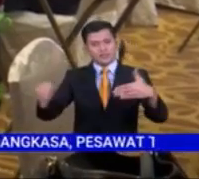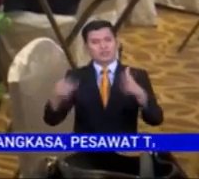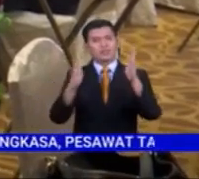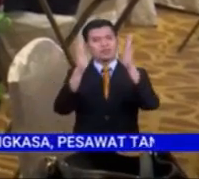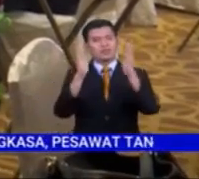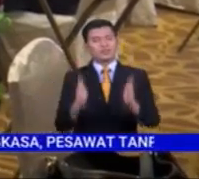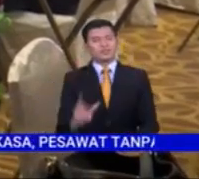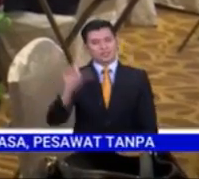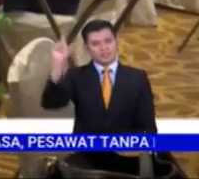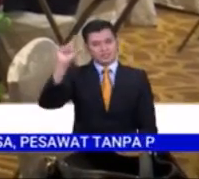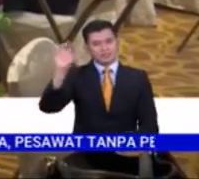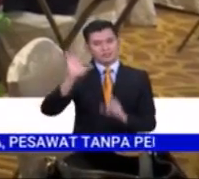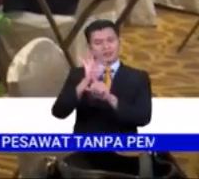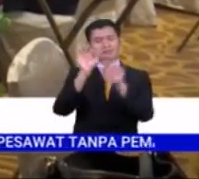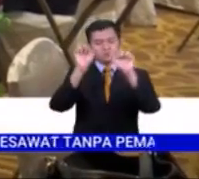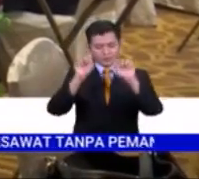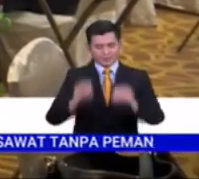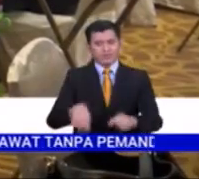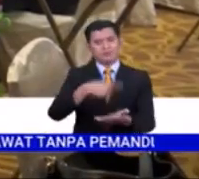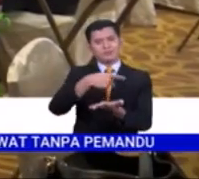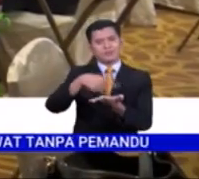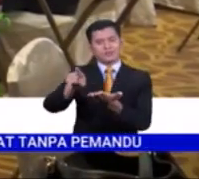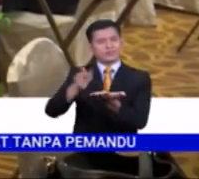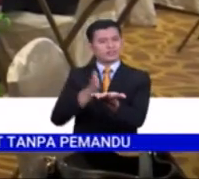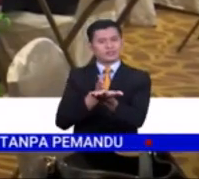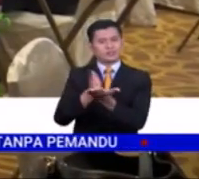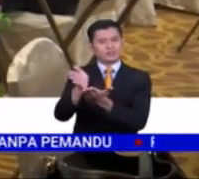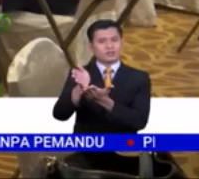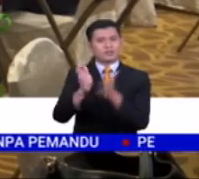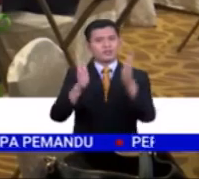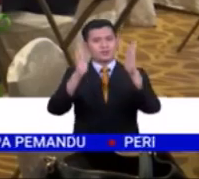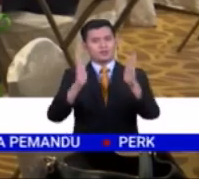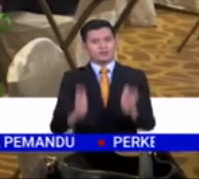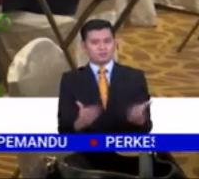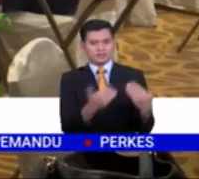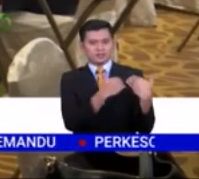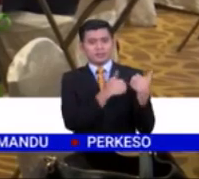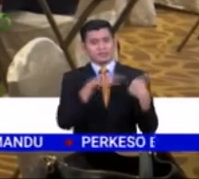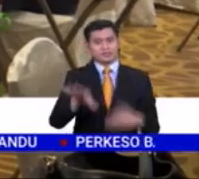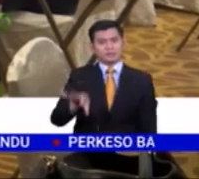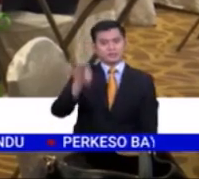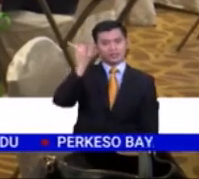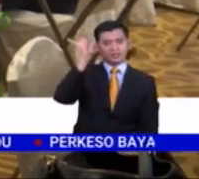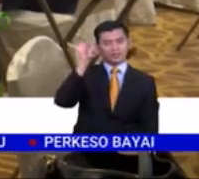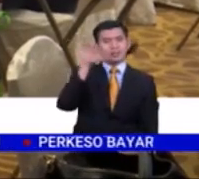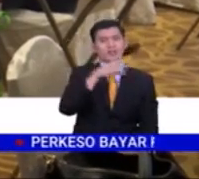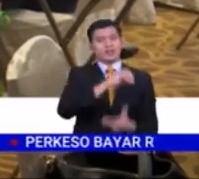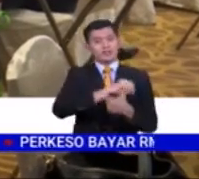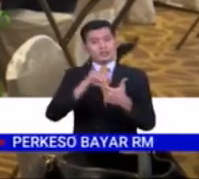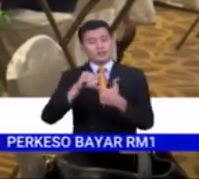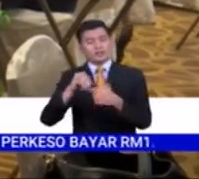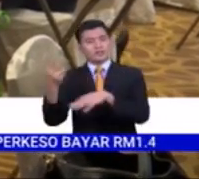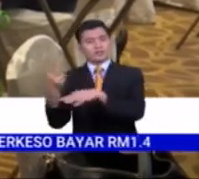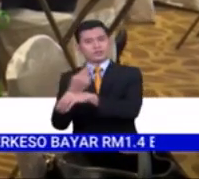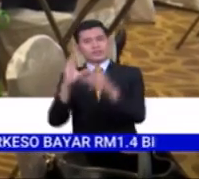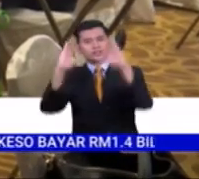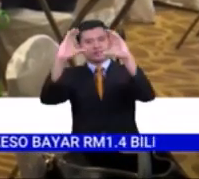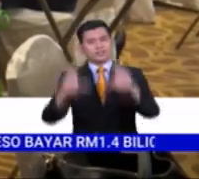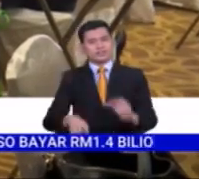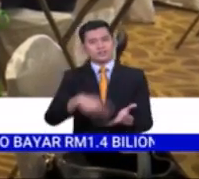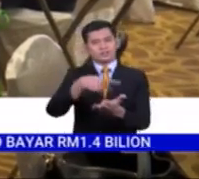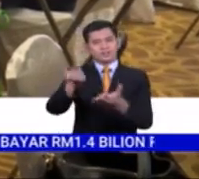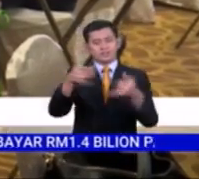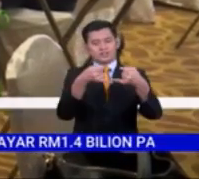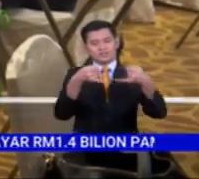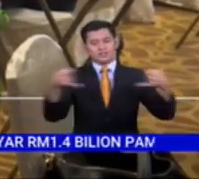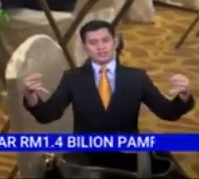Pinang boleh membayar secara terus kepada amil yang dilantik atau menggunakan kemudahan platform pembayaran dalam talian